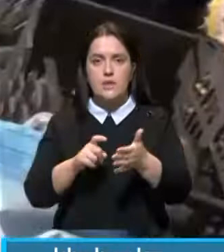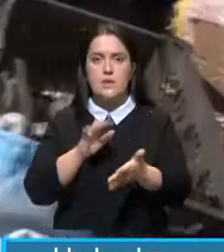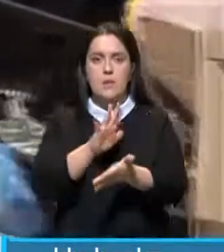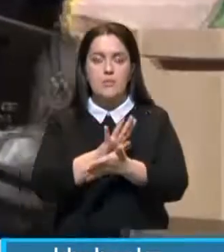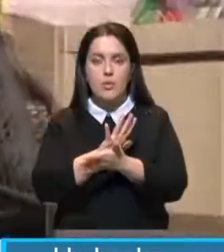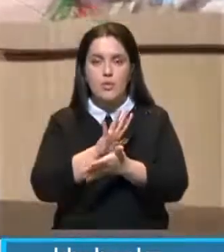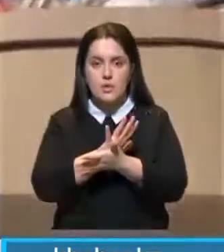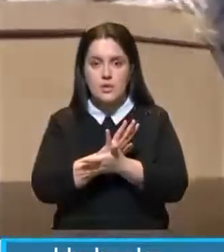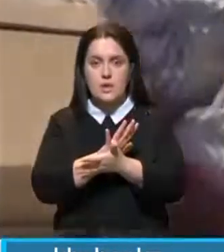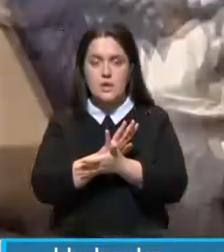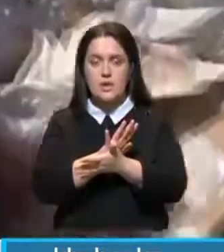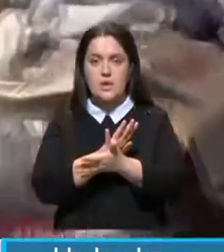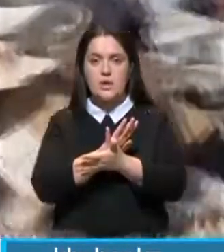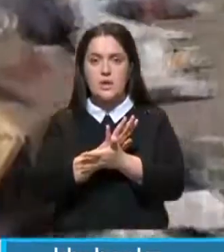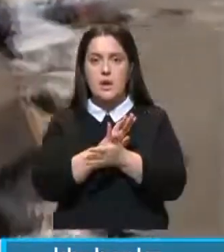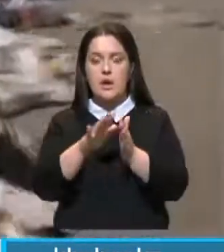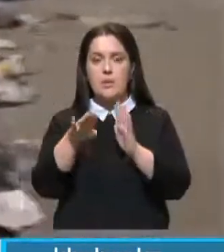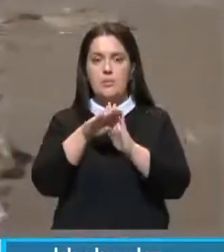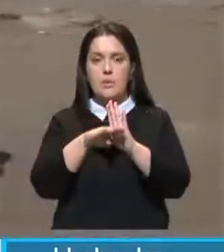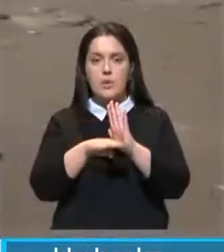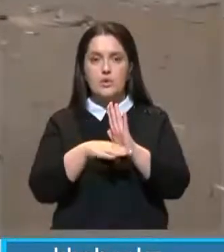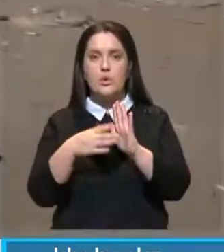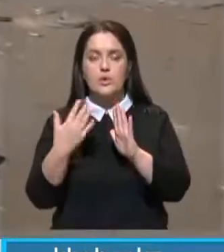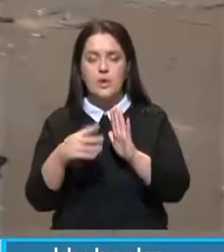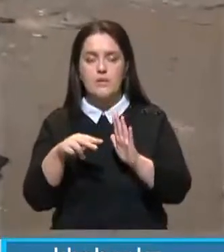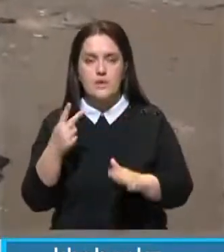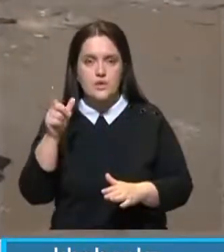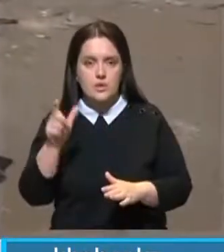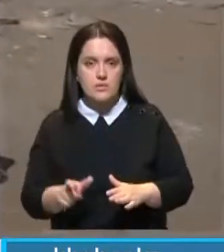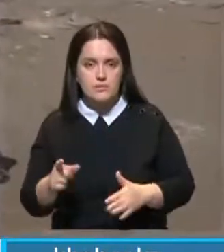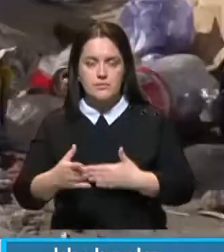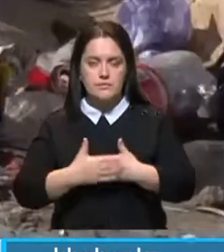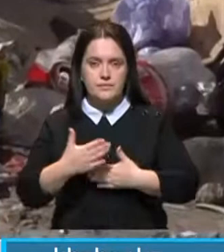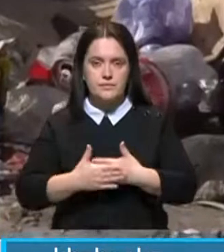в неустановленном месте. Протоколы уже составили на 22 человека.